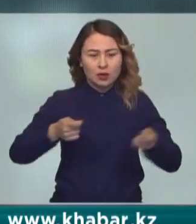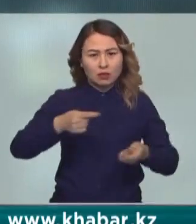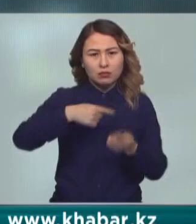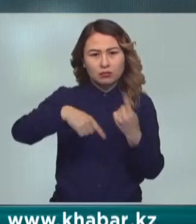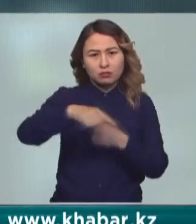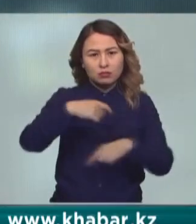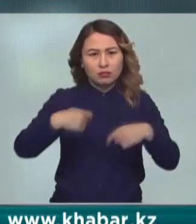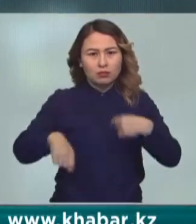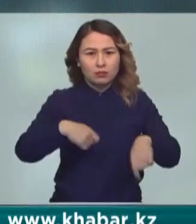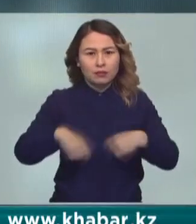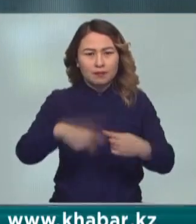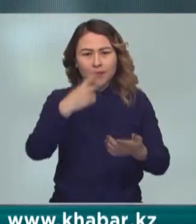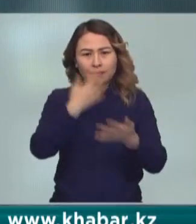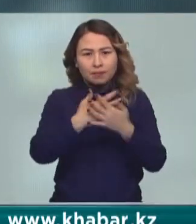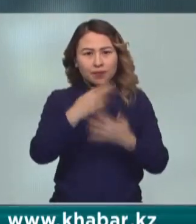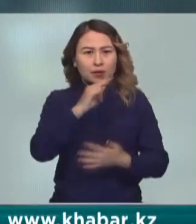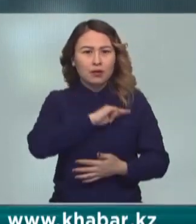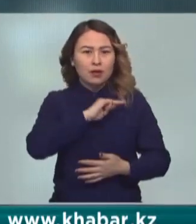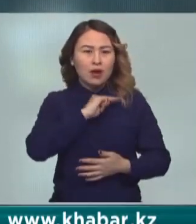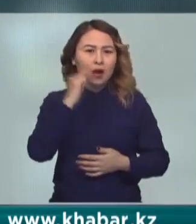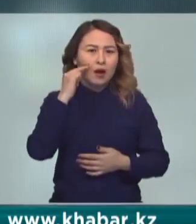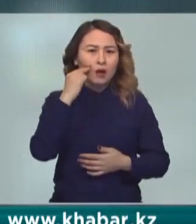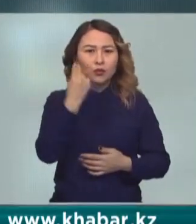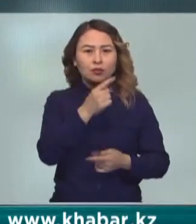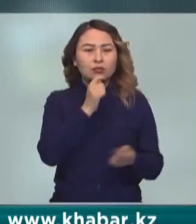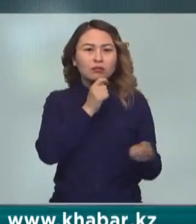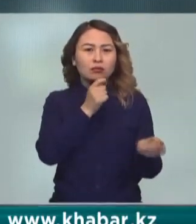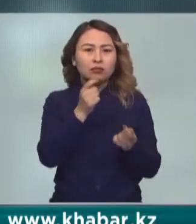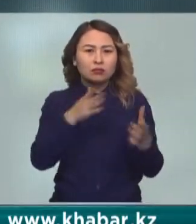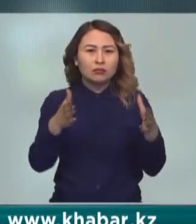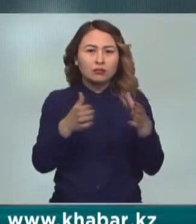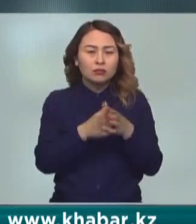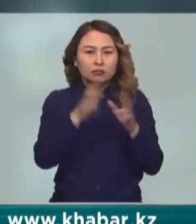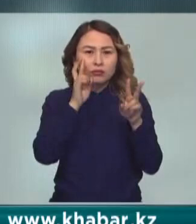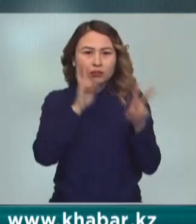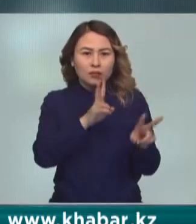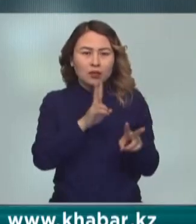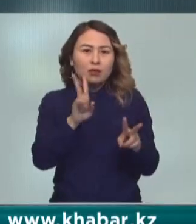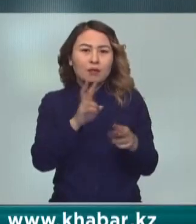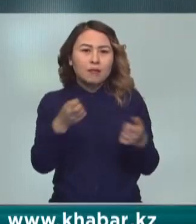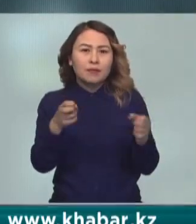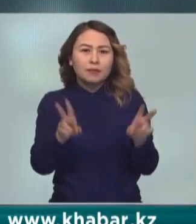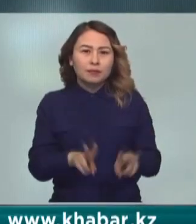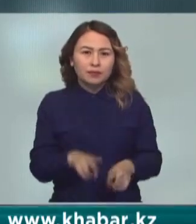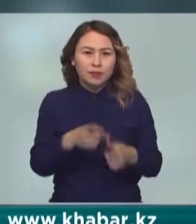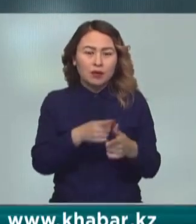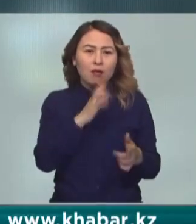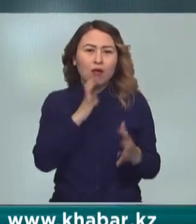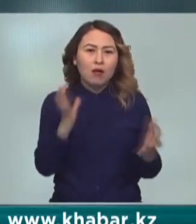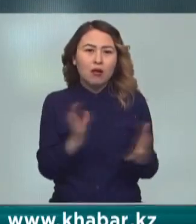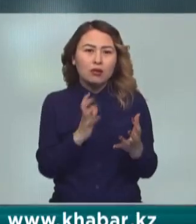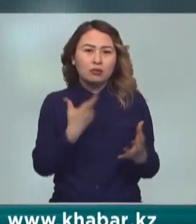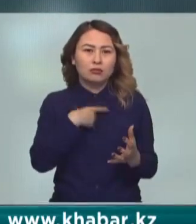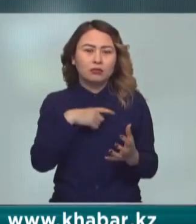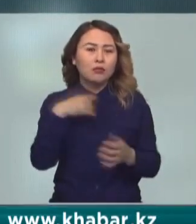мен тауарлар мен көрсетілетін қызметтердің сапасы мен қауіпсіздігін бақылау департаментінің бақылауында. Сала мамандары сақтансаң сақ